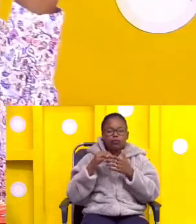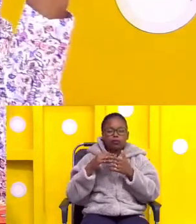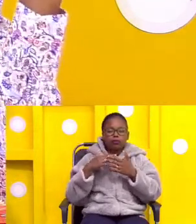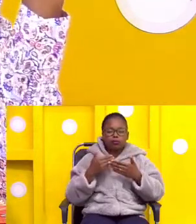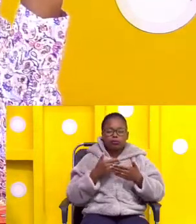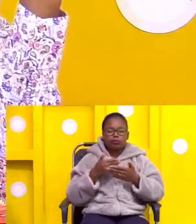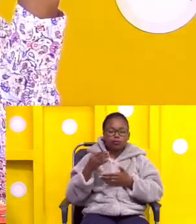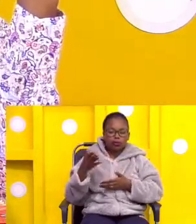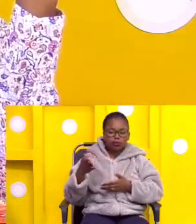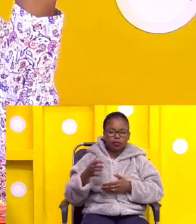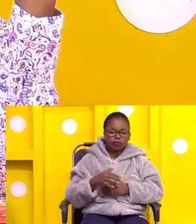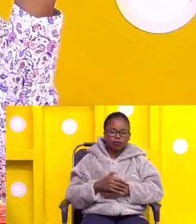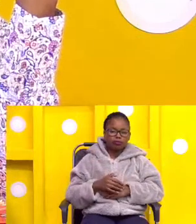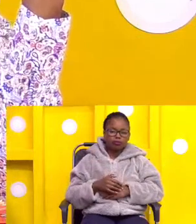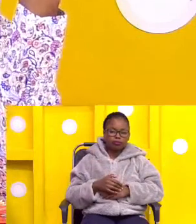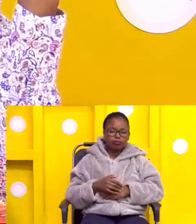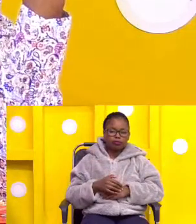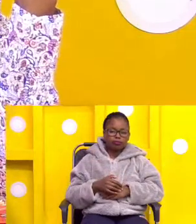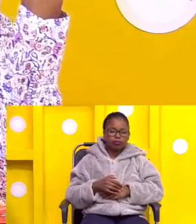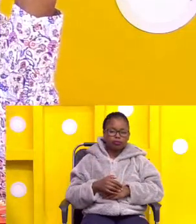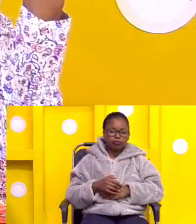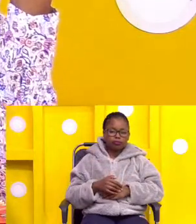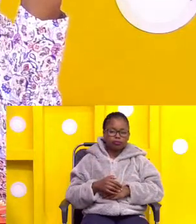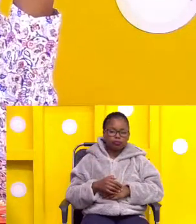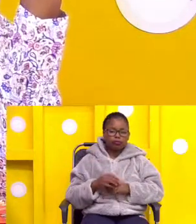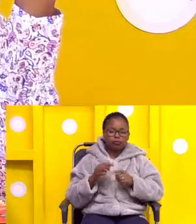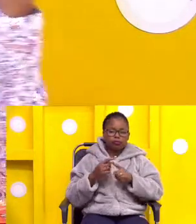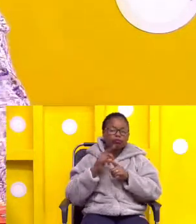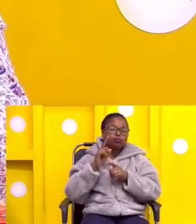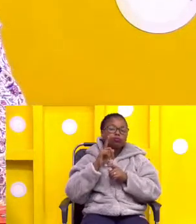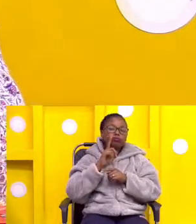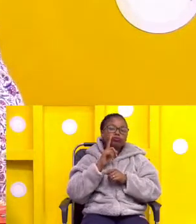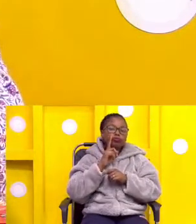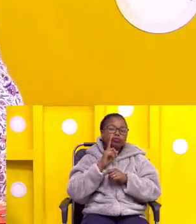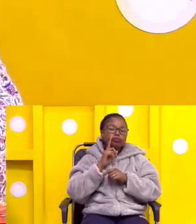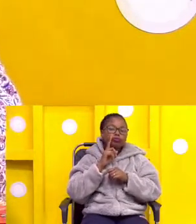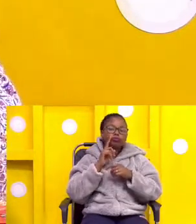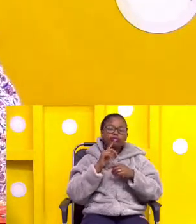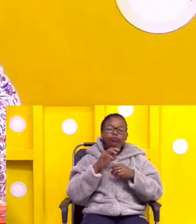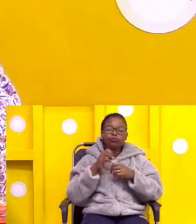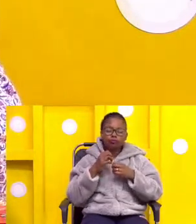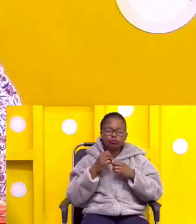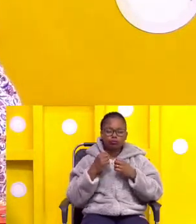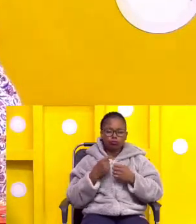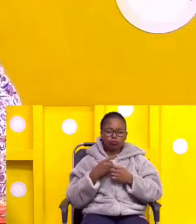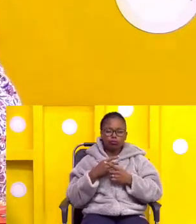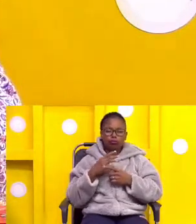nuru ucio tugukorwo ni ikarirwo ni andu ngiri na ngiri